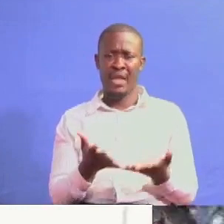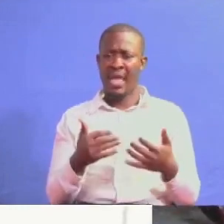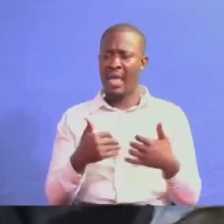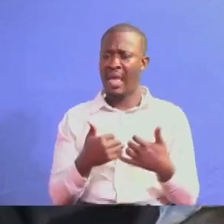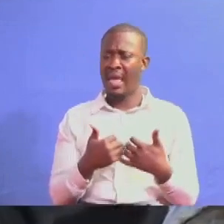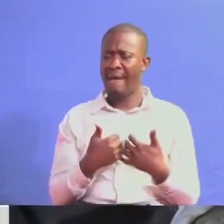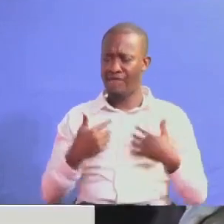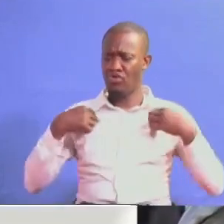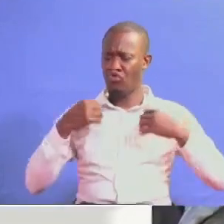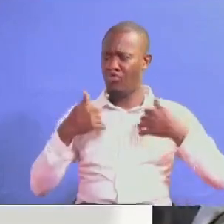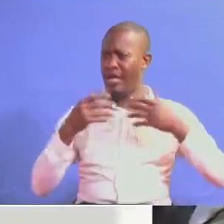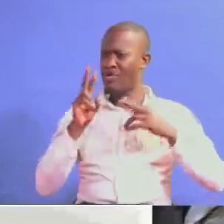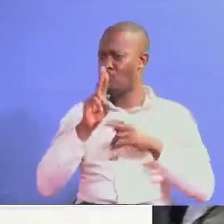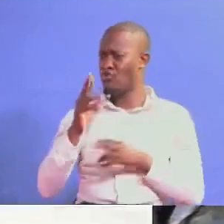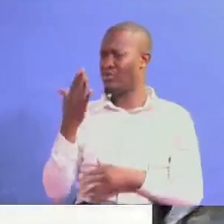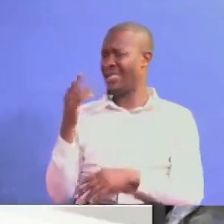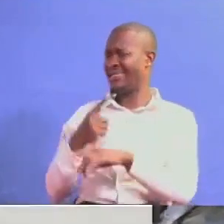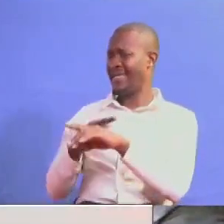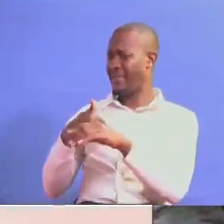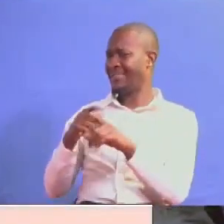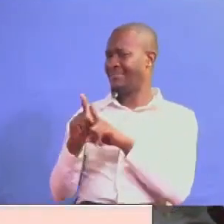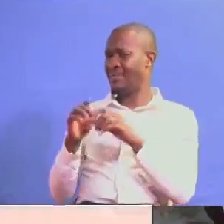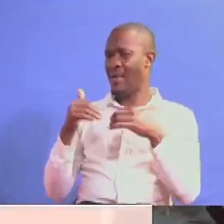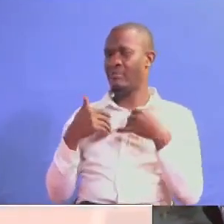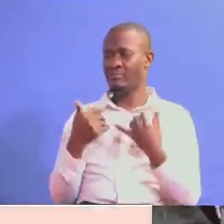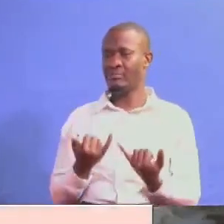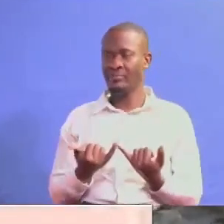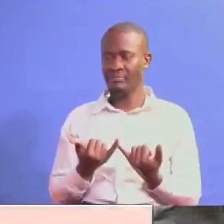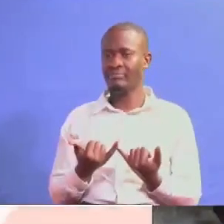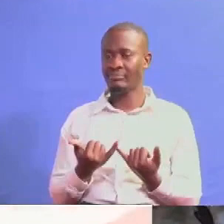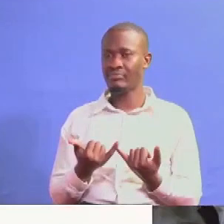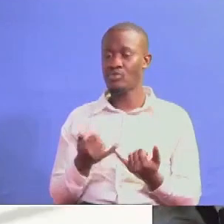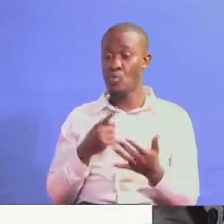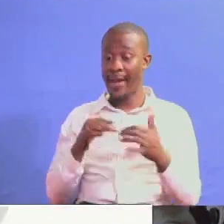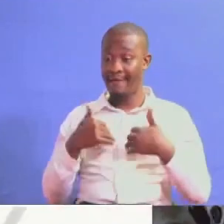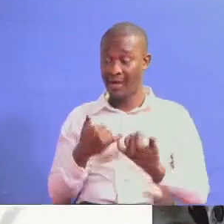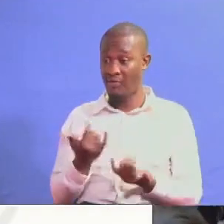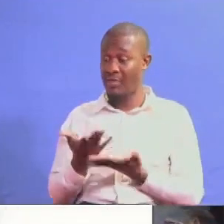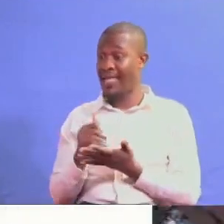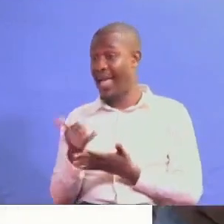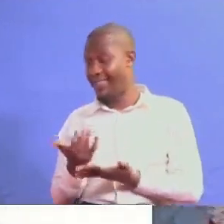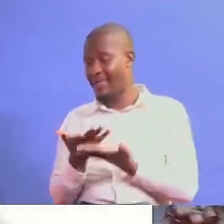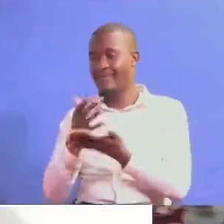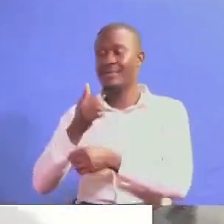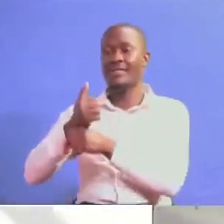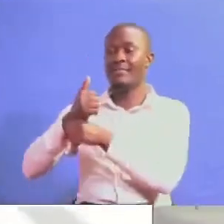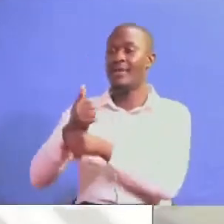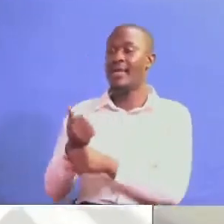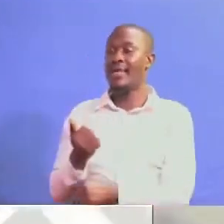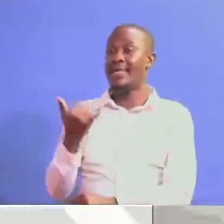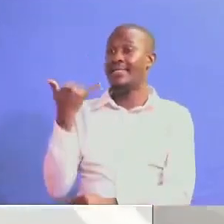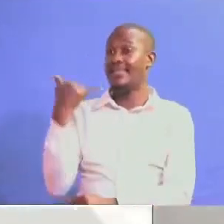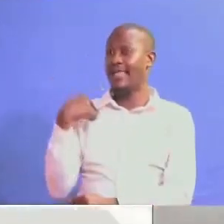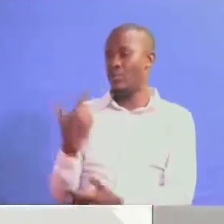hivi na nguo zenye nilikuwa nimevaa kwa mwili na mtoto pia. Hata hizi zenye nimevaa ni usaidizi nimepewa tu na watu wenye wanakuja kutuangalia hapo. Hata jana venye